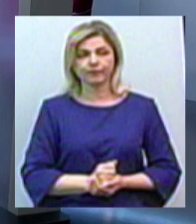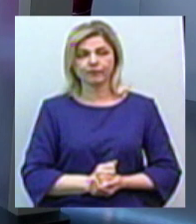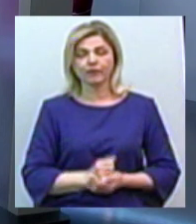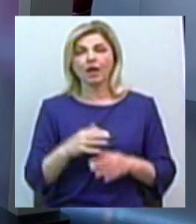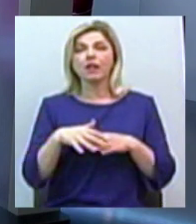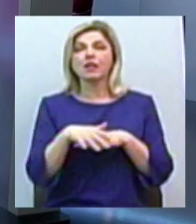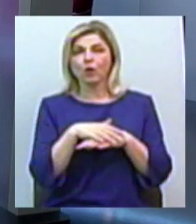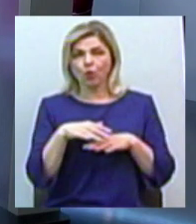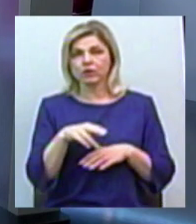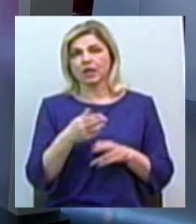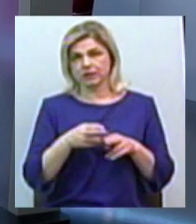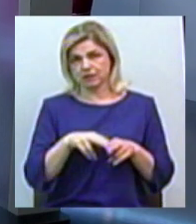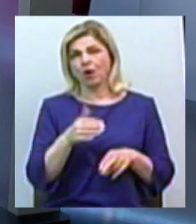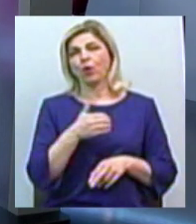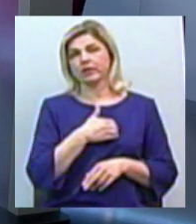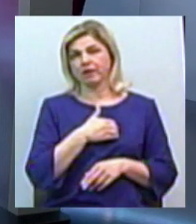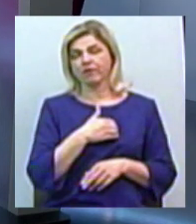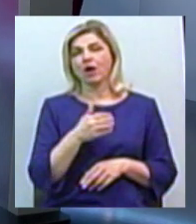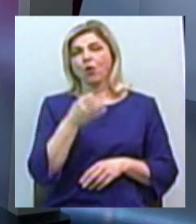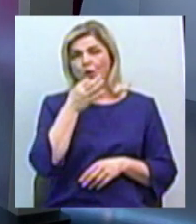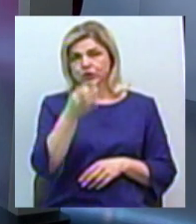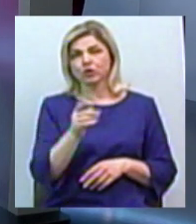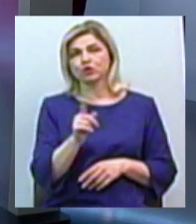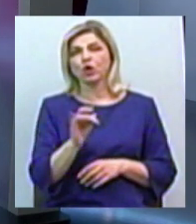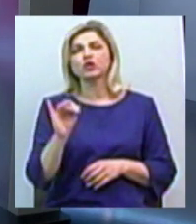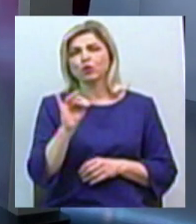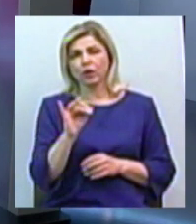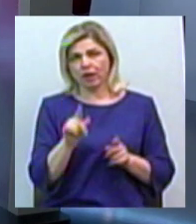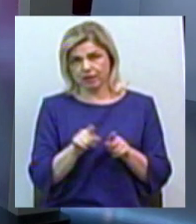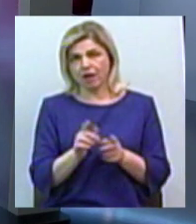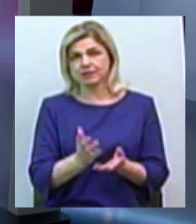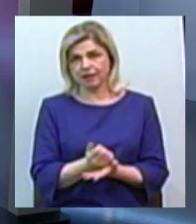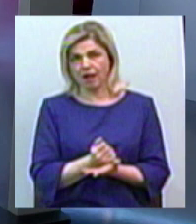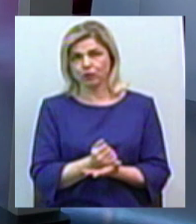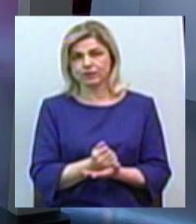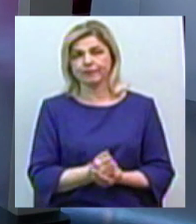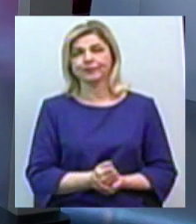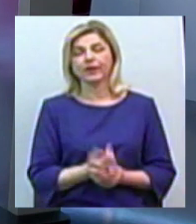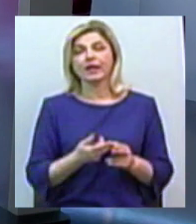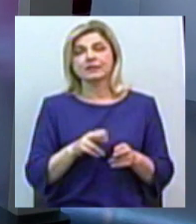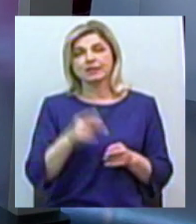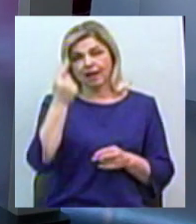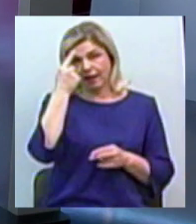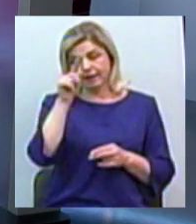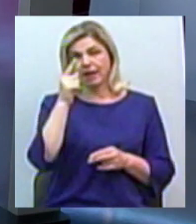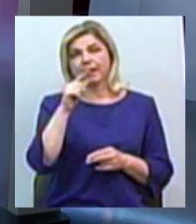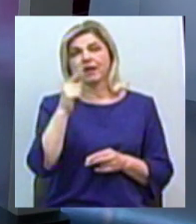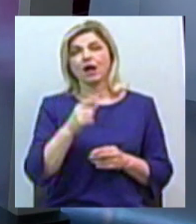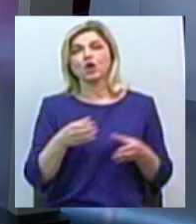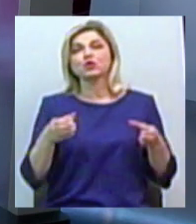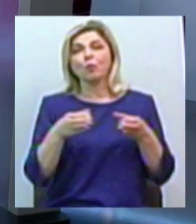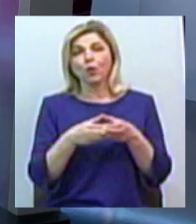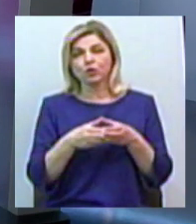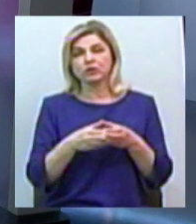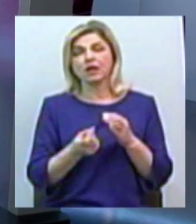Народ цього хотів. Я вам хочу сказати, це історично так склалося. У нас оця ідея соборності, вона фактично